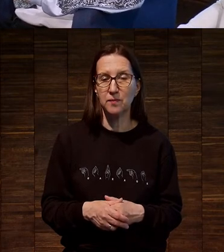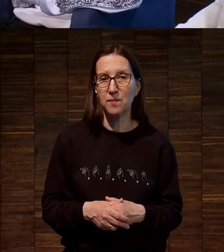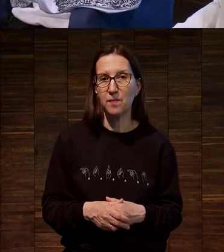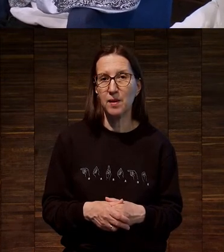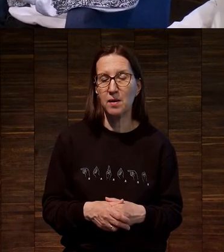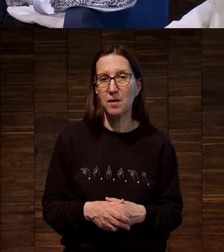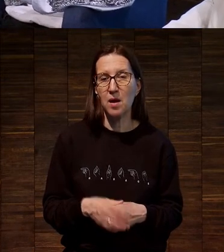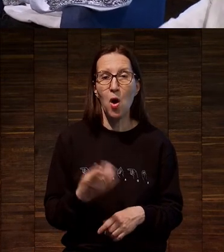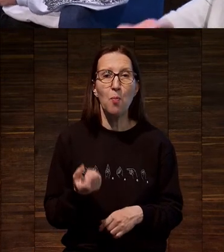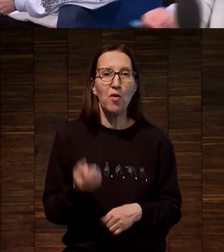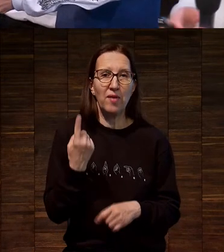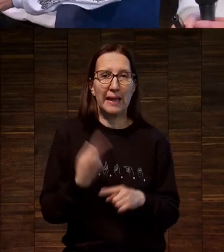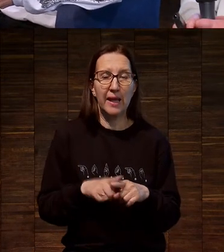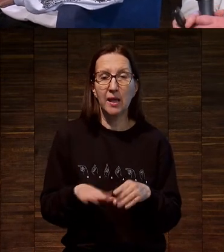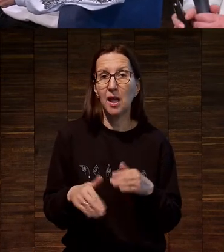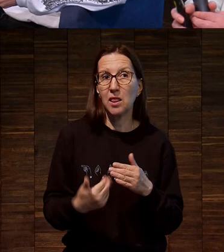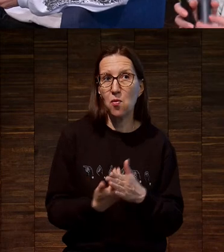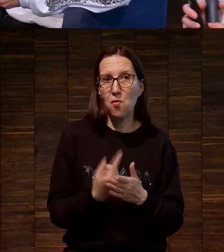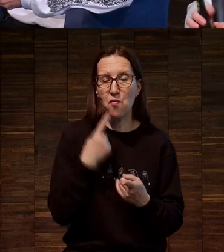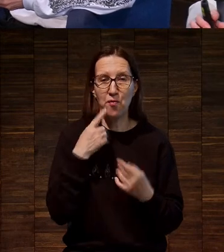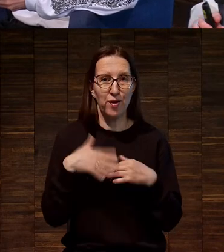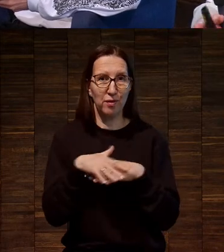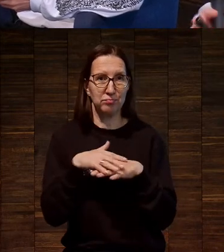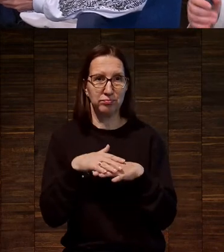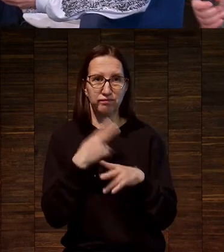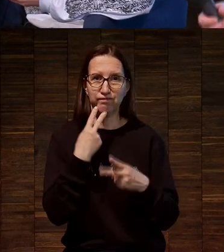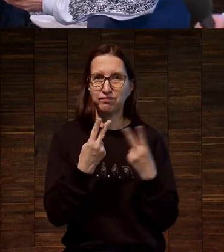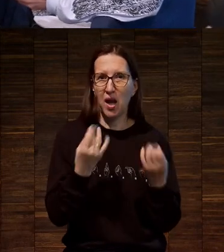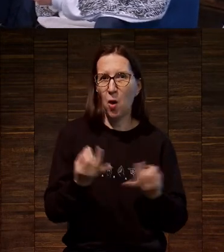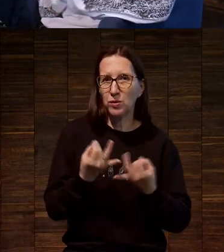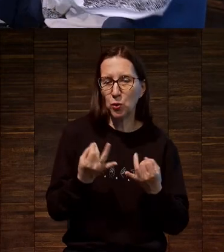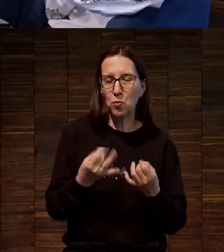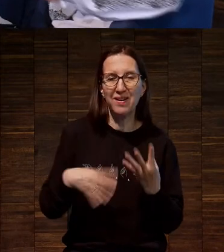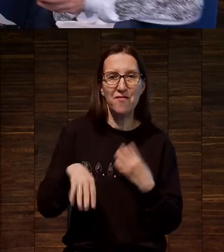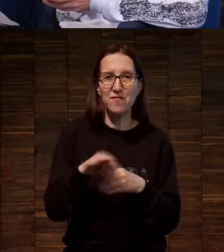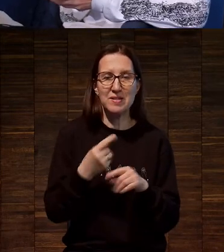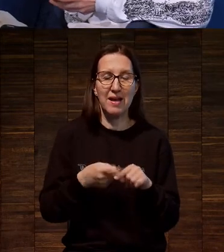Какое появление этой новой аудитории и всех этих